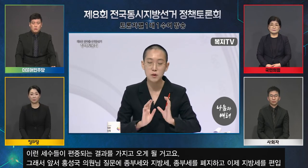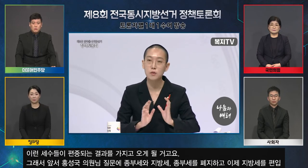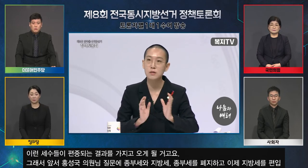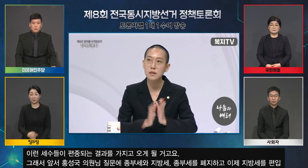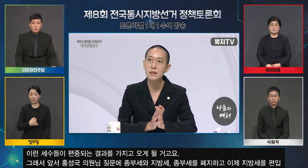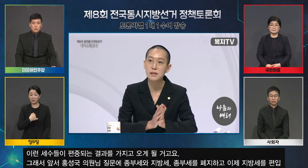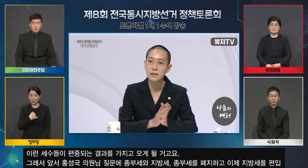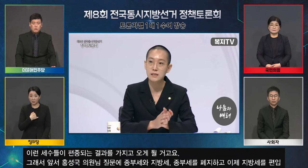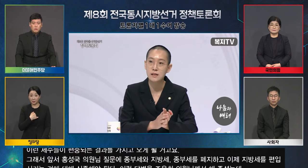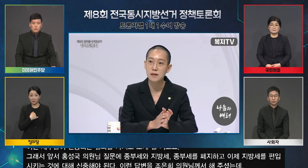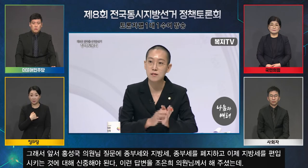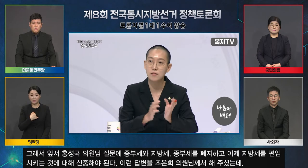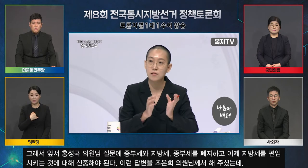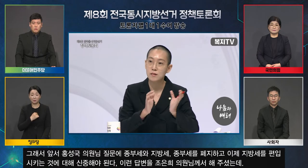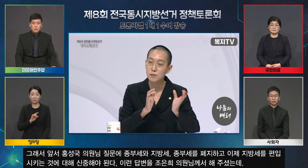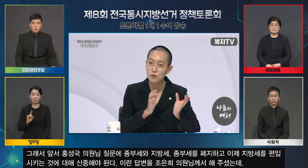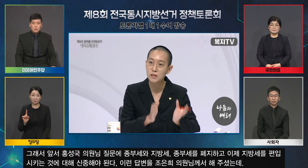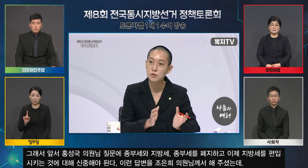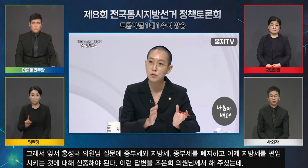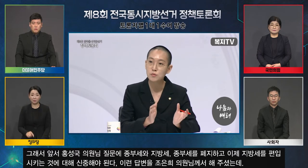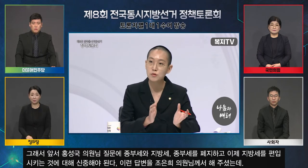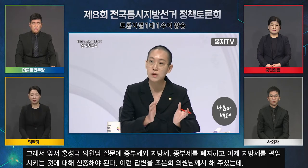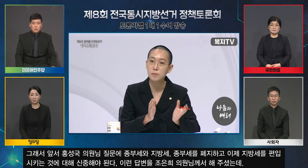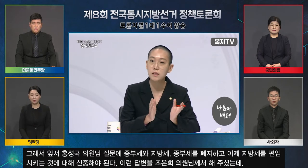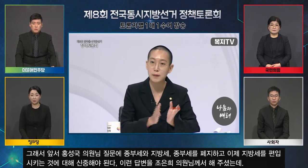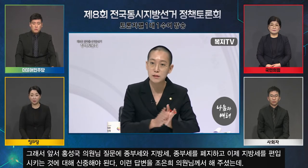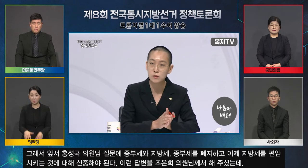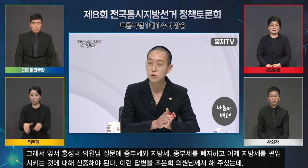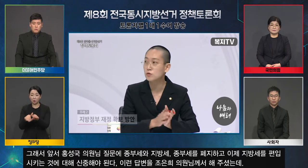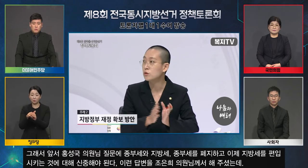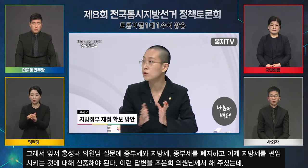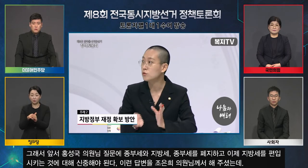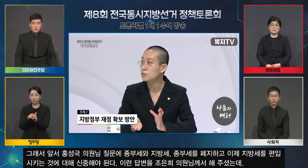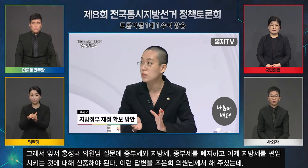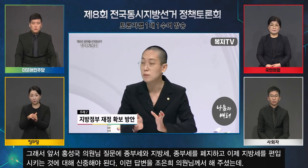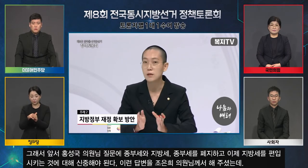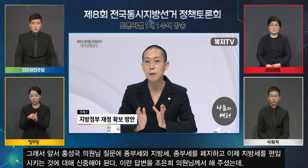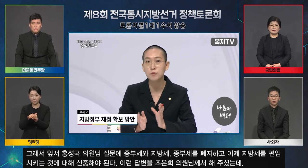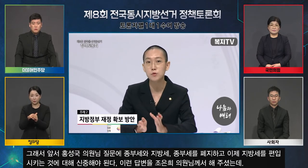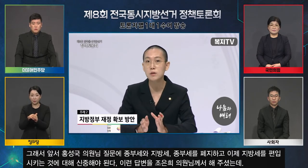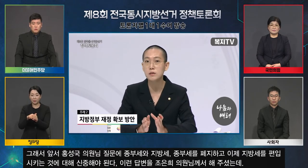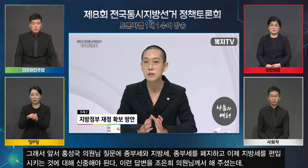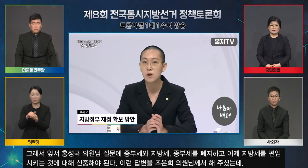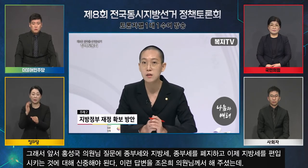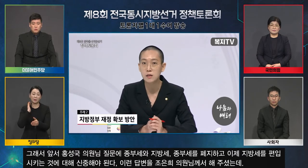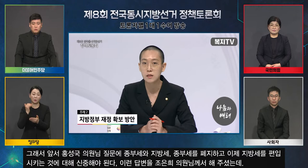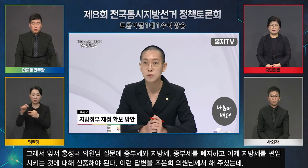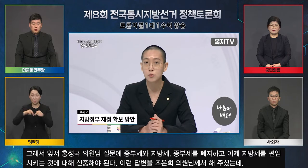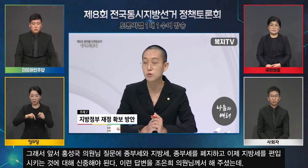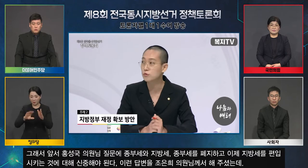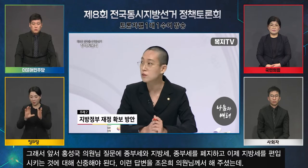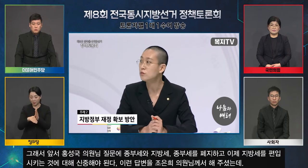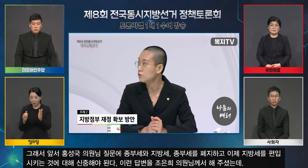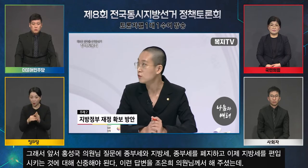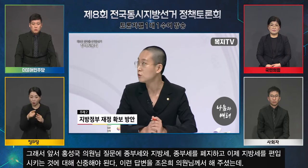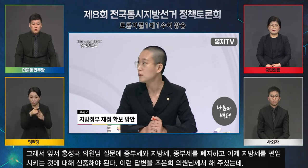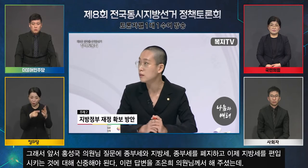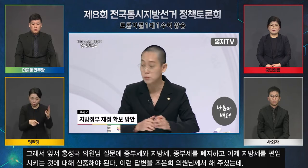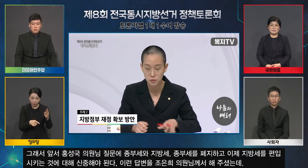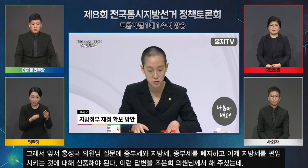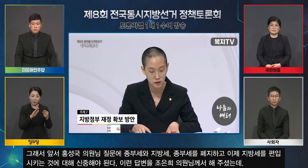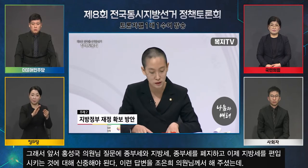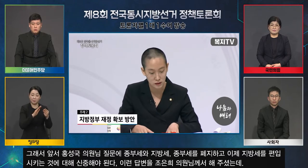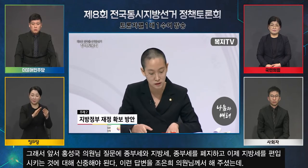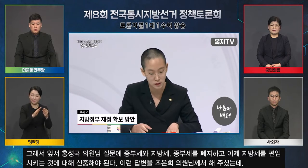조금 더 특히나 이제 문재인 정부의 임기를 마치고 윤석열 정부의 임기를 앞두고 있는 상황이기 때문에 더 구체적으로